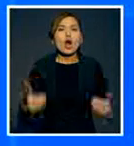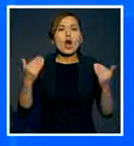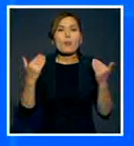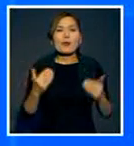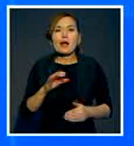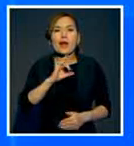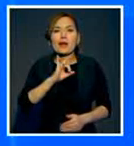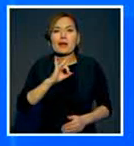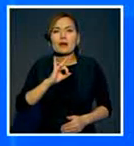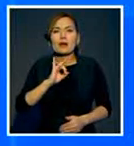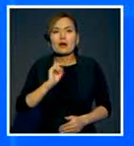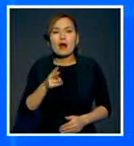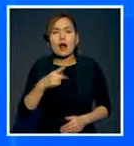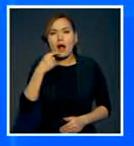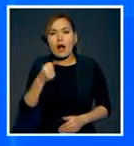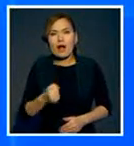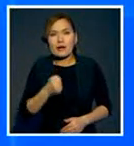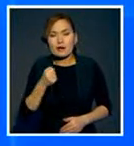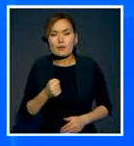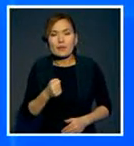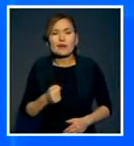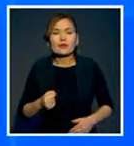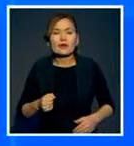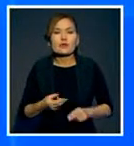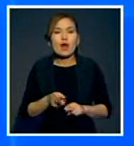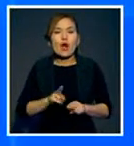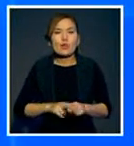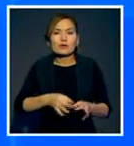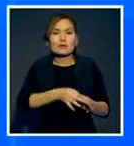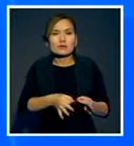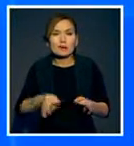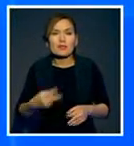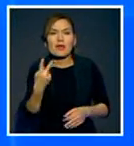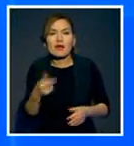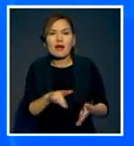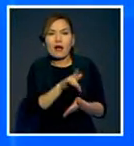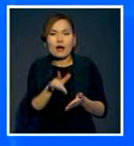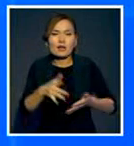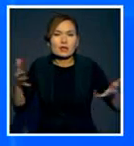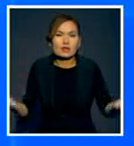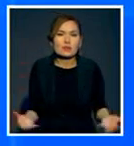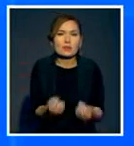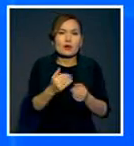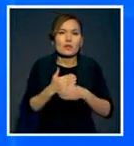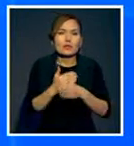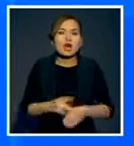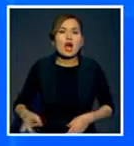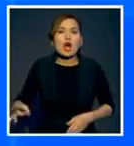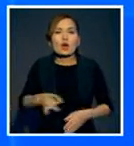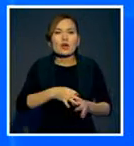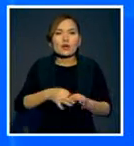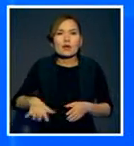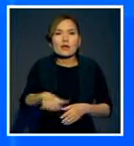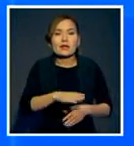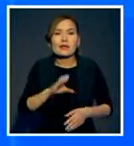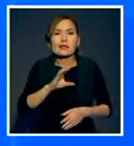Бүгін Ирак армиясы Даиштың қолында қалған соңғы екі қаланы азат ету операциясына кірісті. Бұл әскери науқан республиканың батысында,